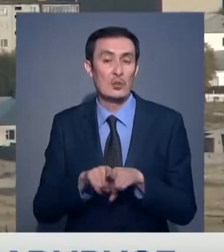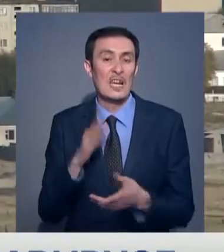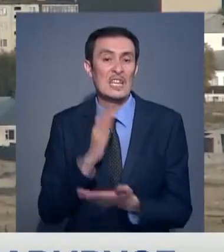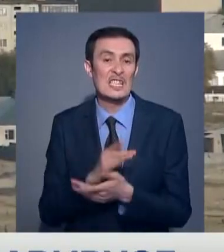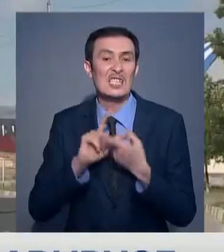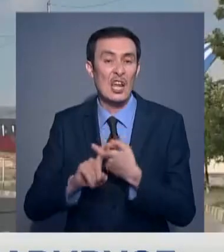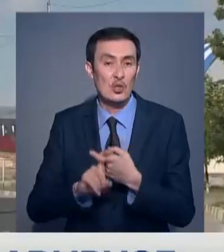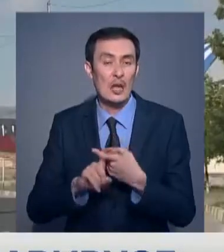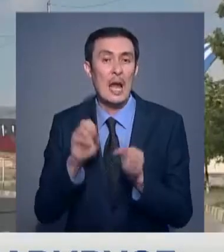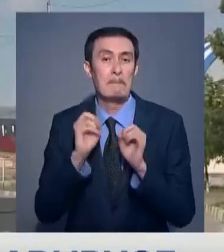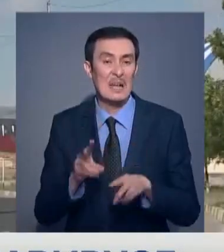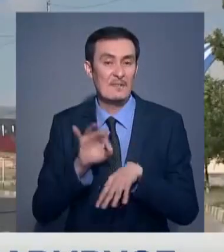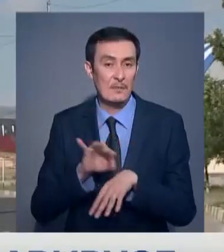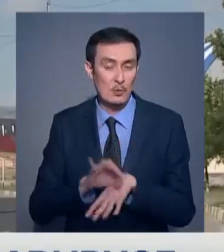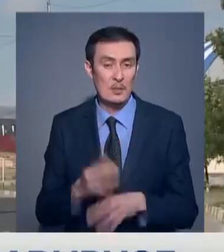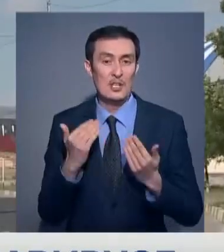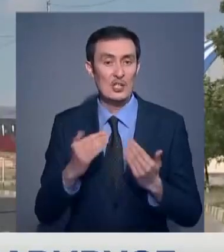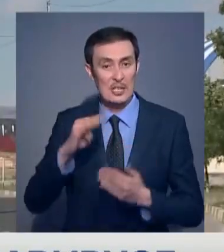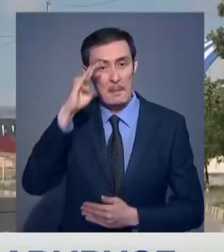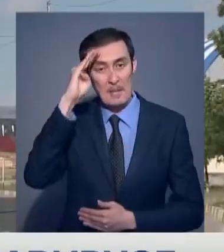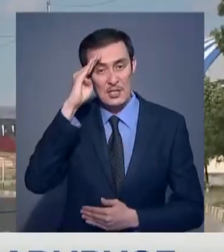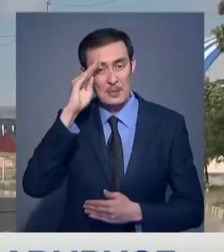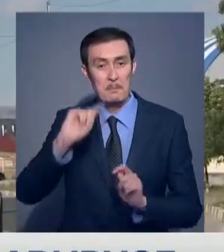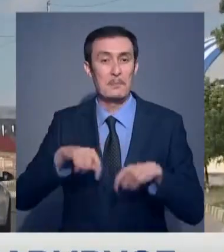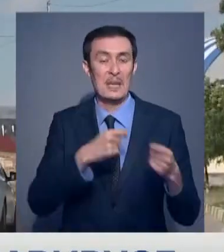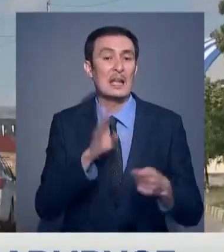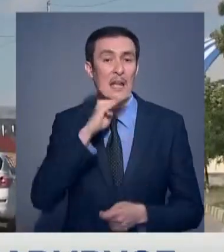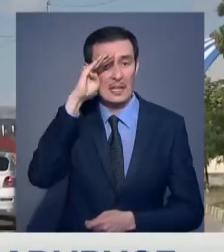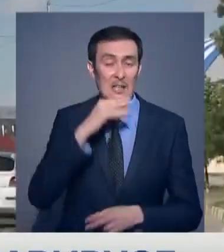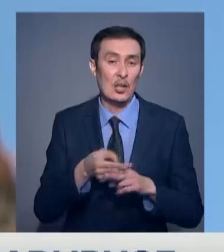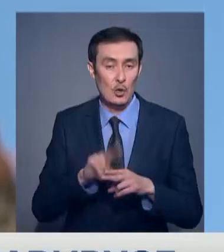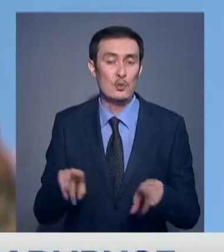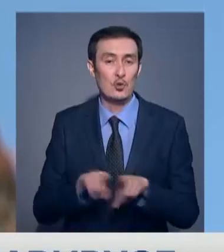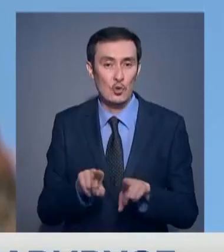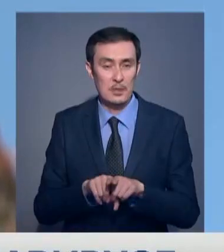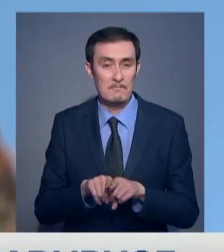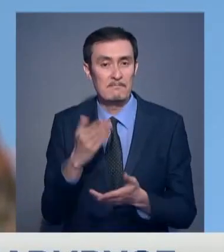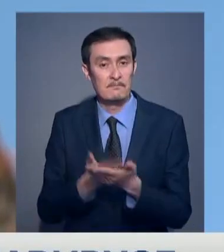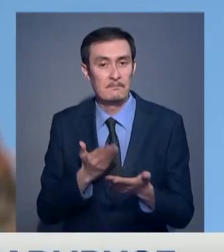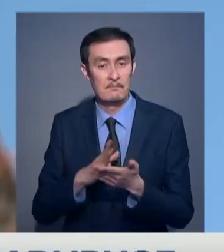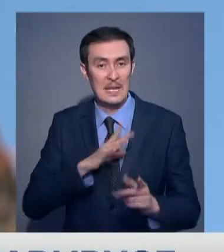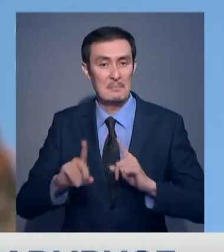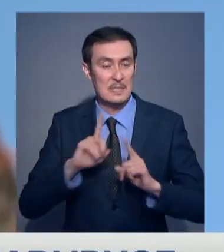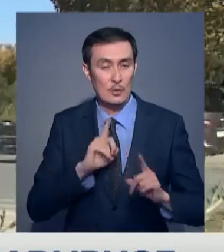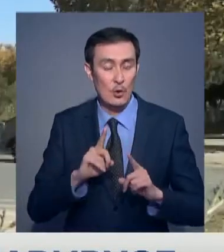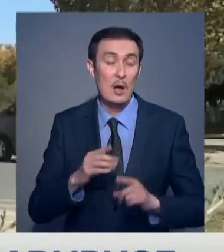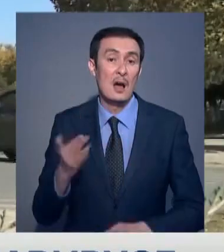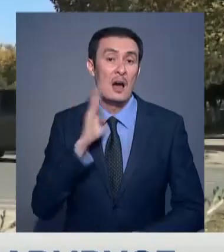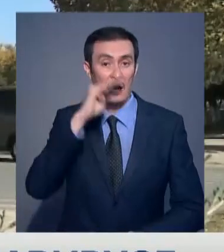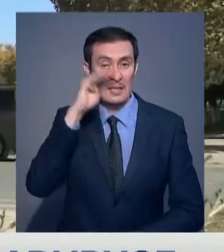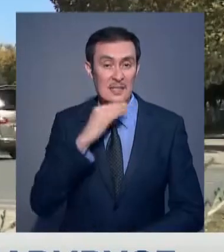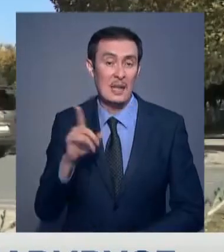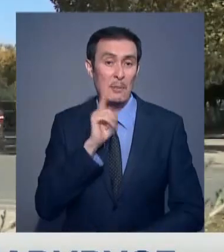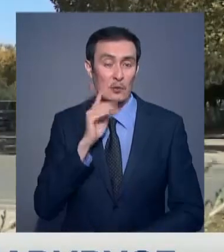есть зараженные опасным вирусом. Сейчас мальчик передан родителям, с которыми также провели профилактическую беседу. Кстати,